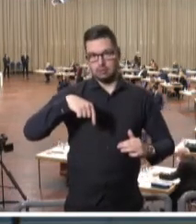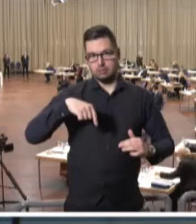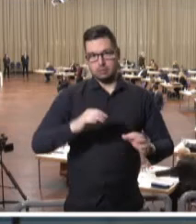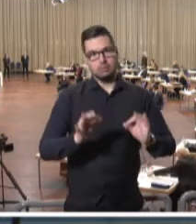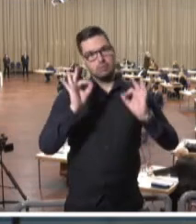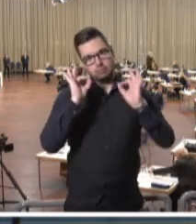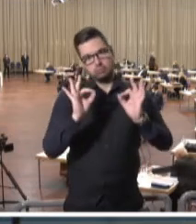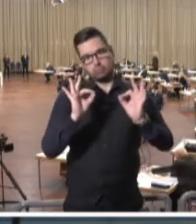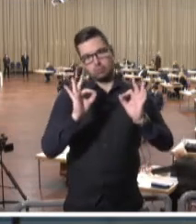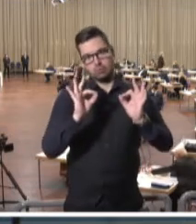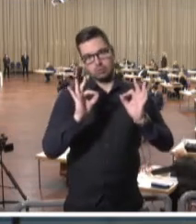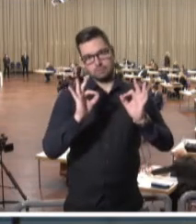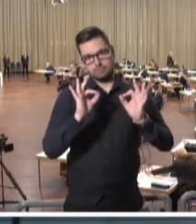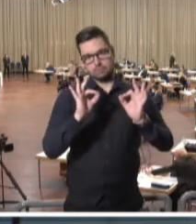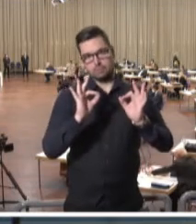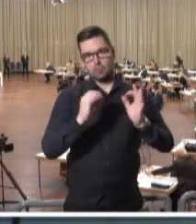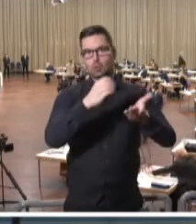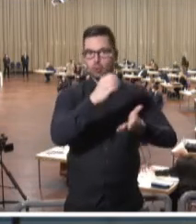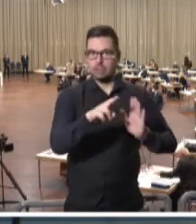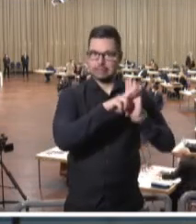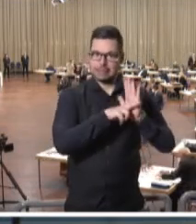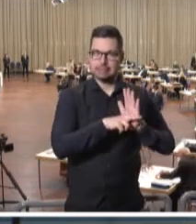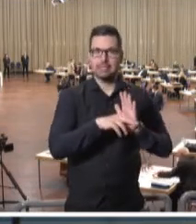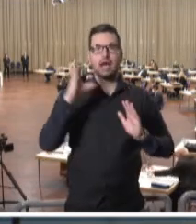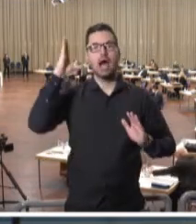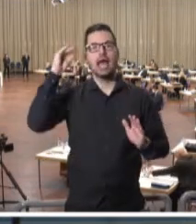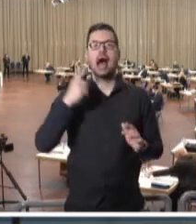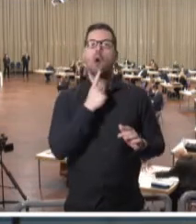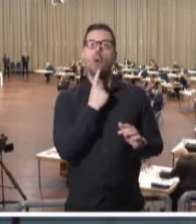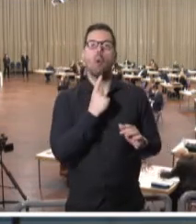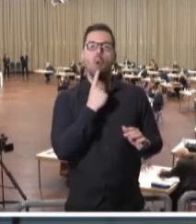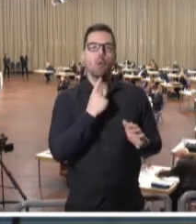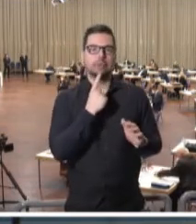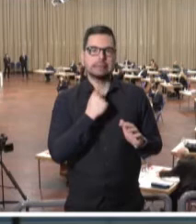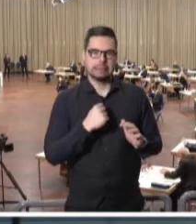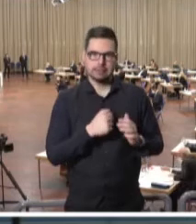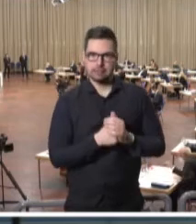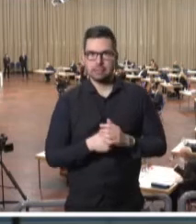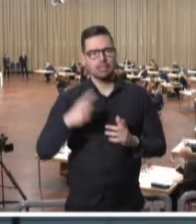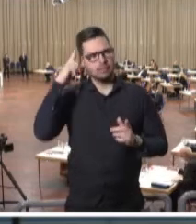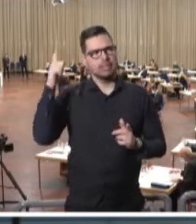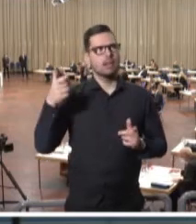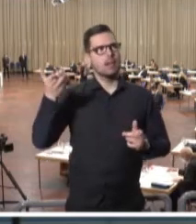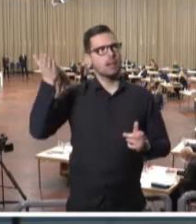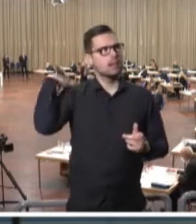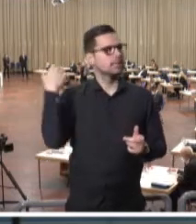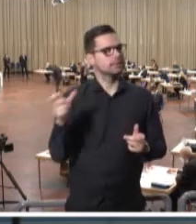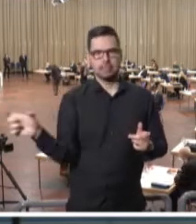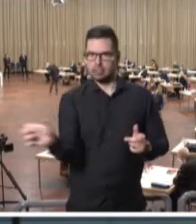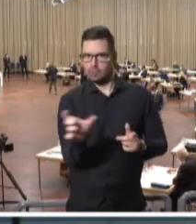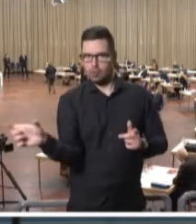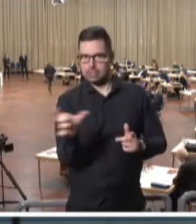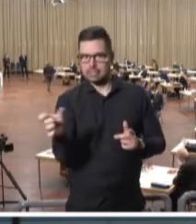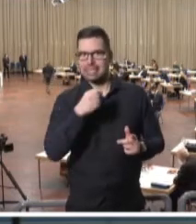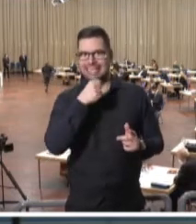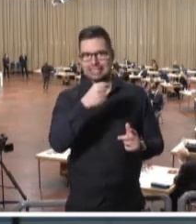fairen Lohngesetz. Lieber Eugen Roth, alle wissen, dass du gemeint bist. Du hast vergangenes Wochenende in deinem